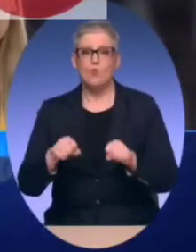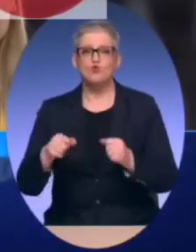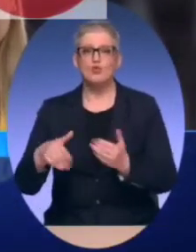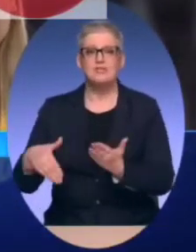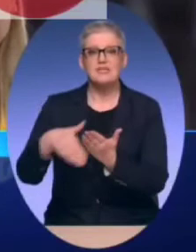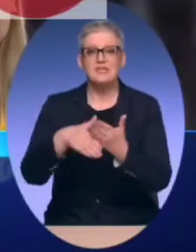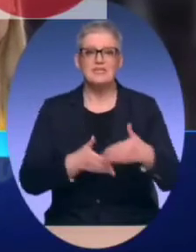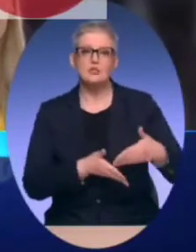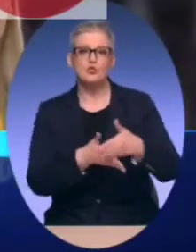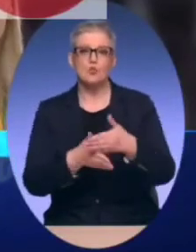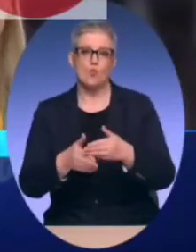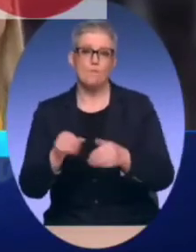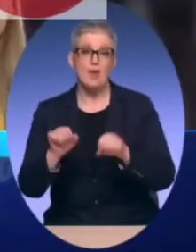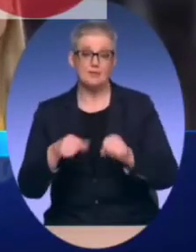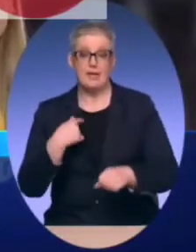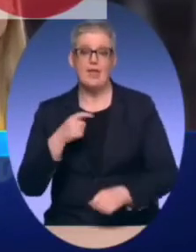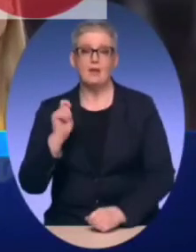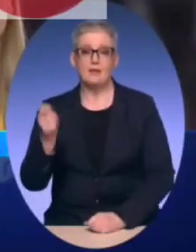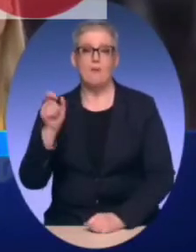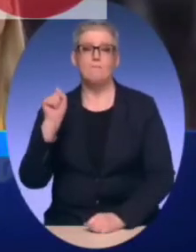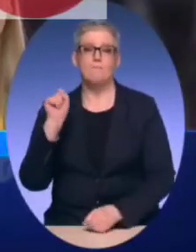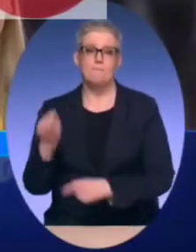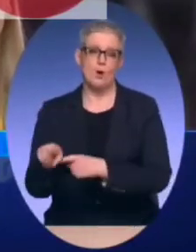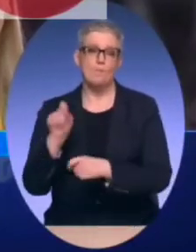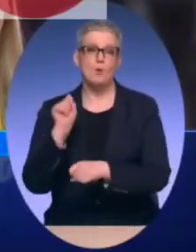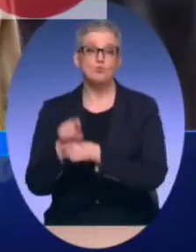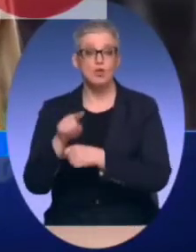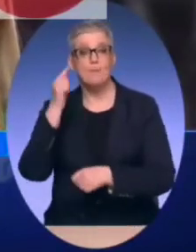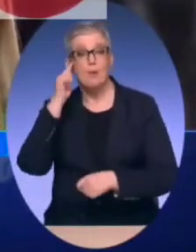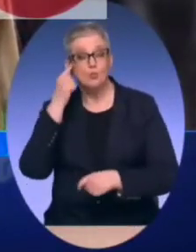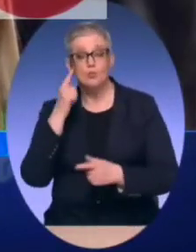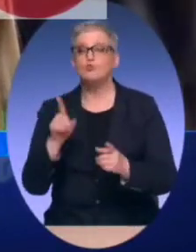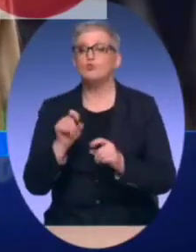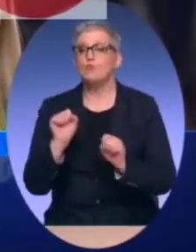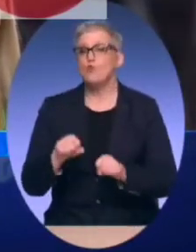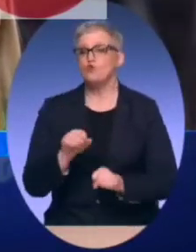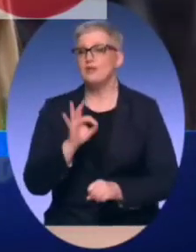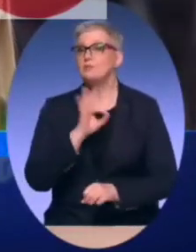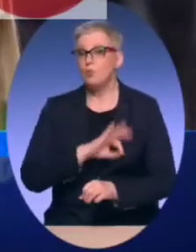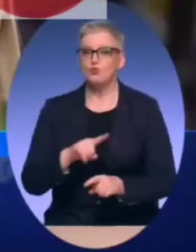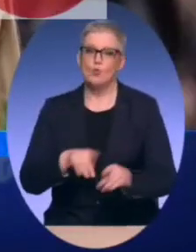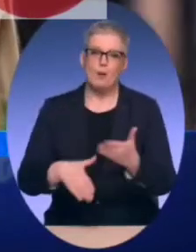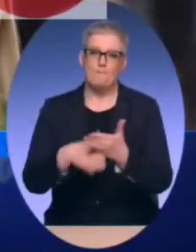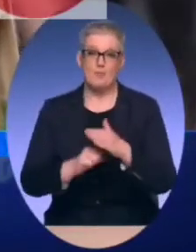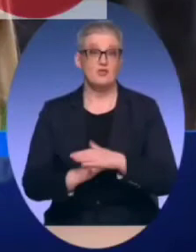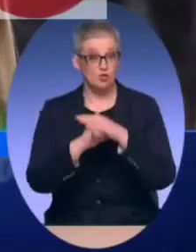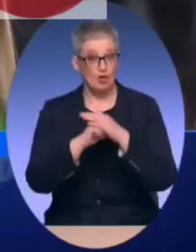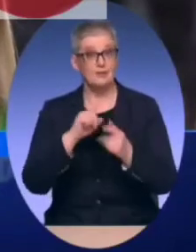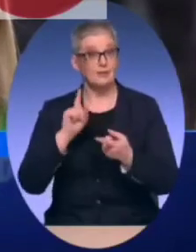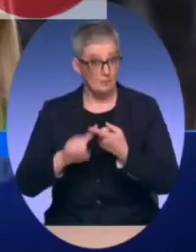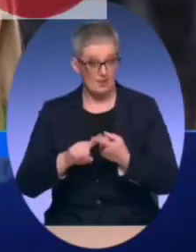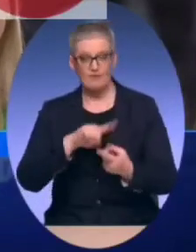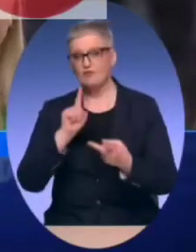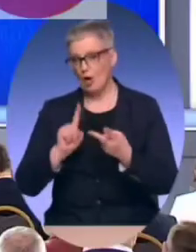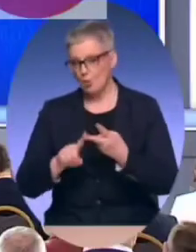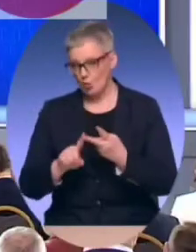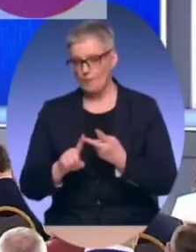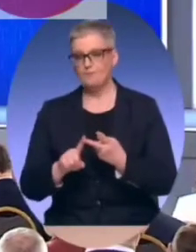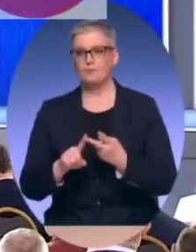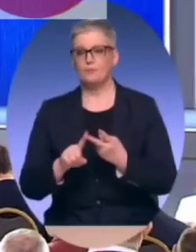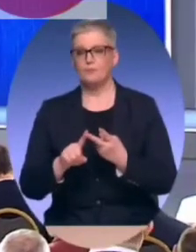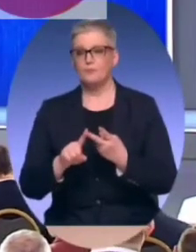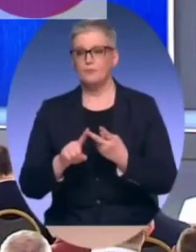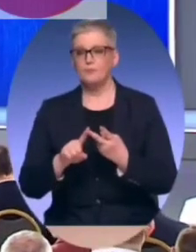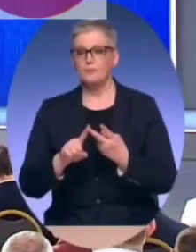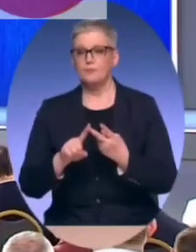инструменты. Дам поручение подумать, какой из этих инструментов использовать для того, чтобы их поддержать. Первое. Второе –